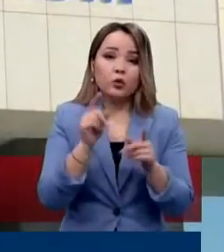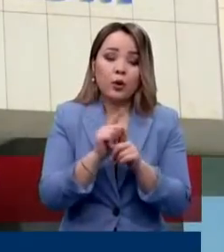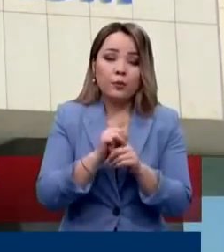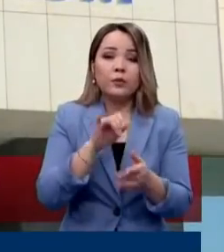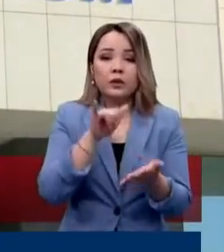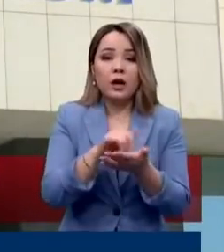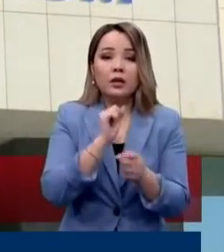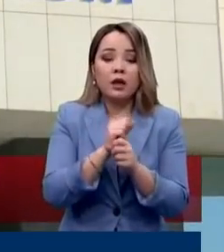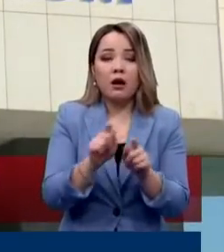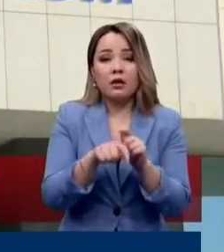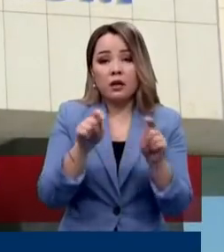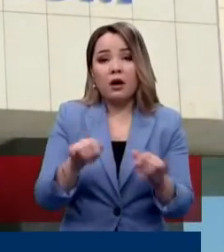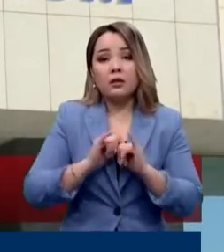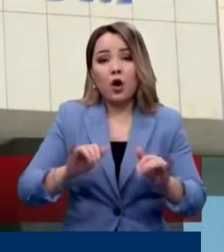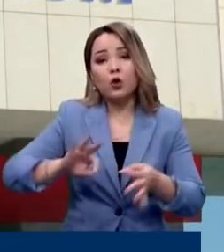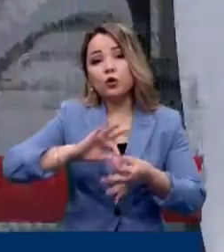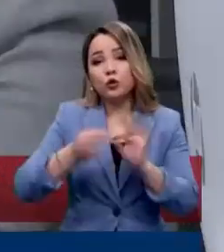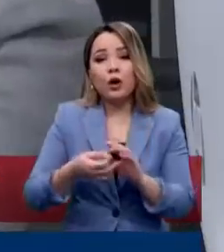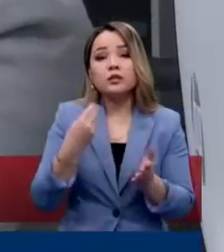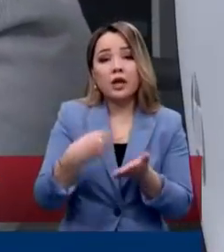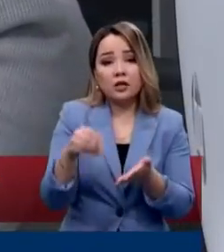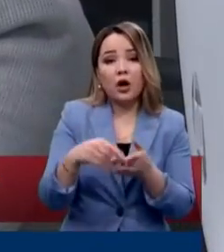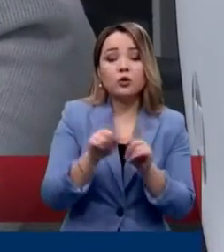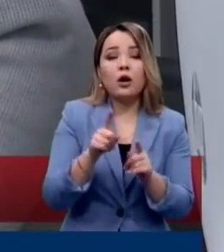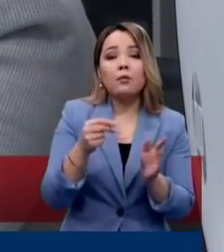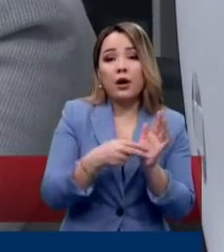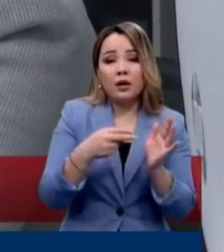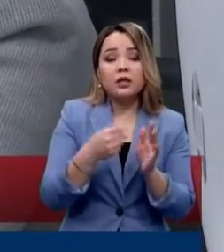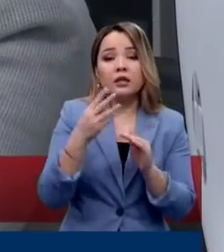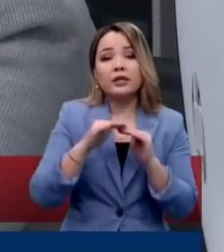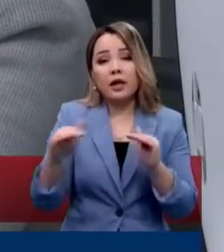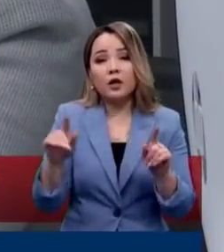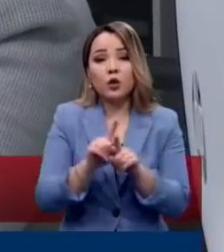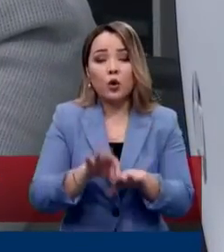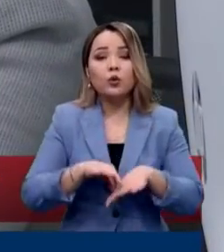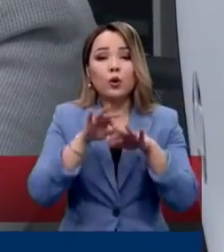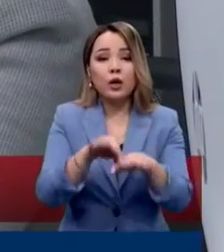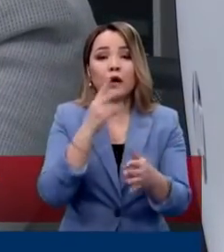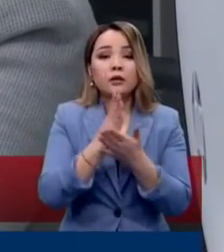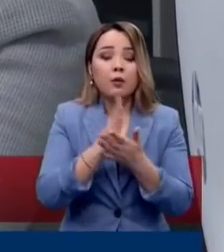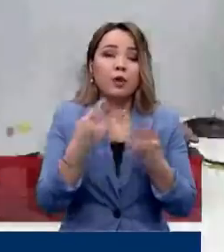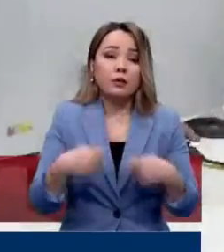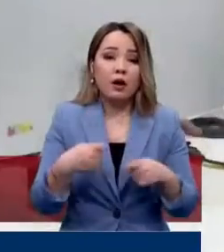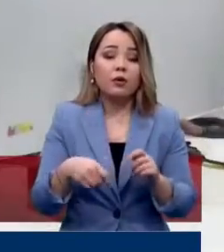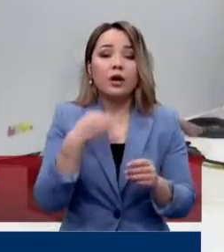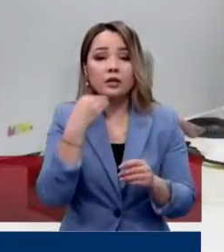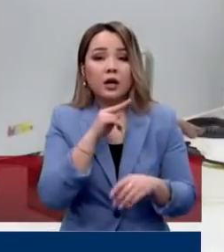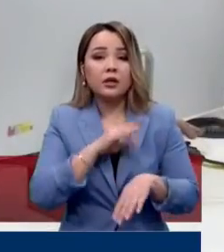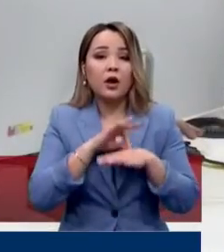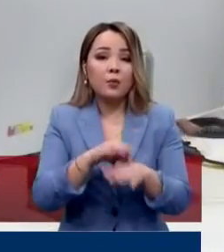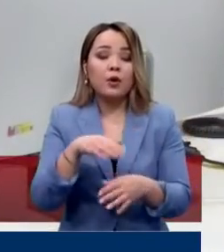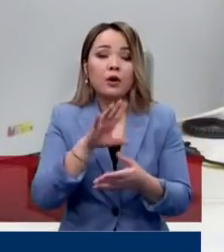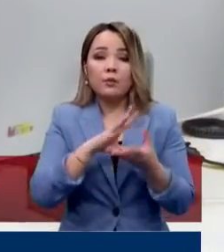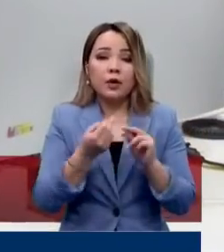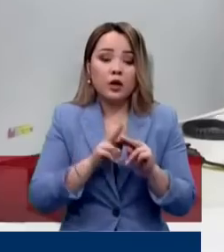маркетплейске шығарылатын болады, ал күрделі сатып алулар бағалаудың бірнеше деңгейінен өтпек. Осылайша тауарлар мен қызметтер сапасын да жоғалтпай